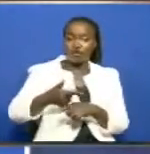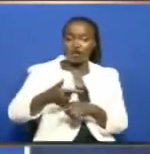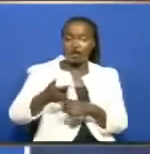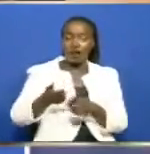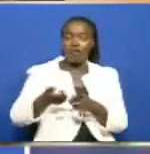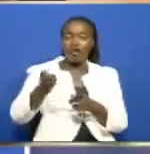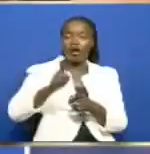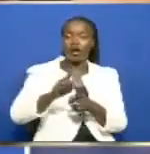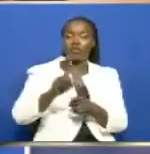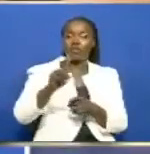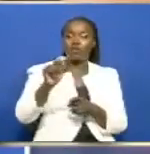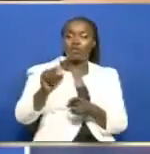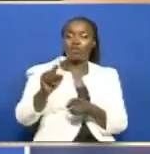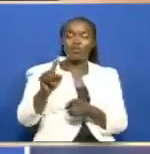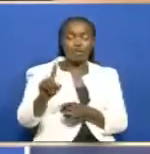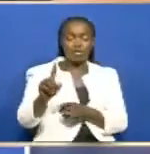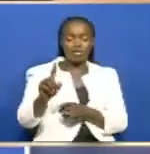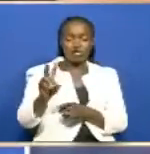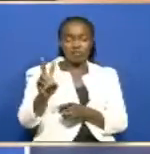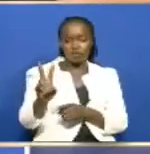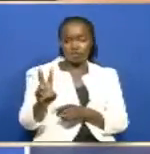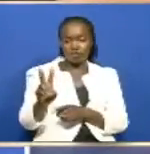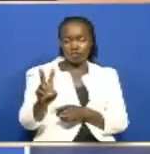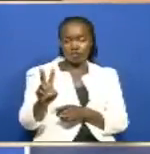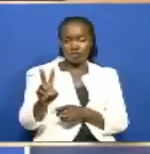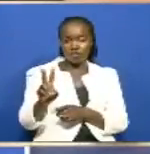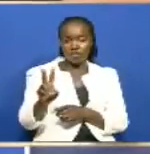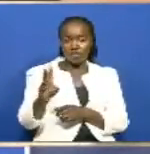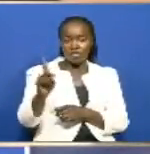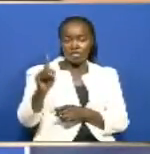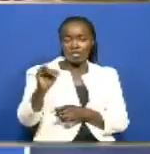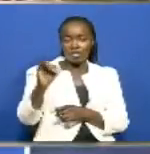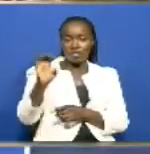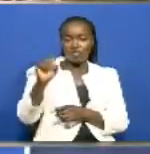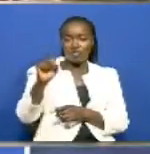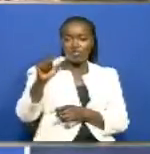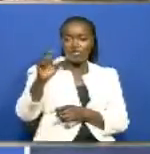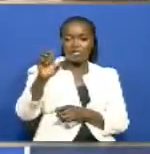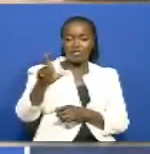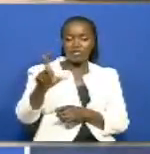kwa 1.12%, huku bei ya mafuta ya dizeli ikipungua kwa